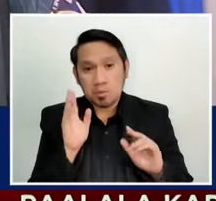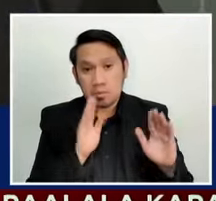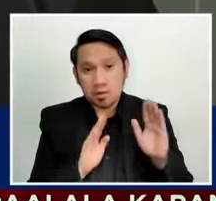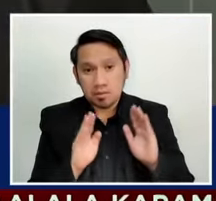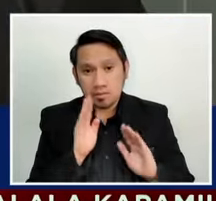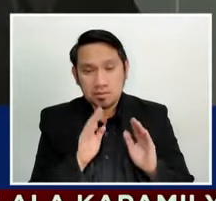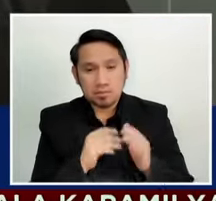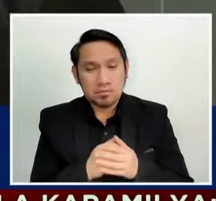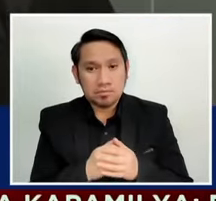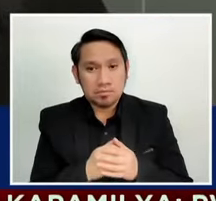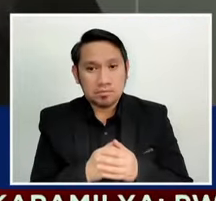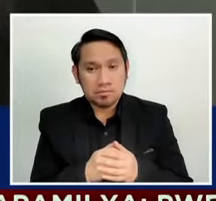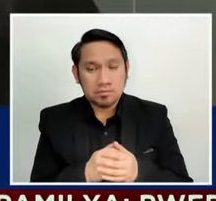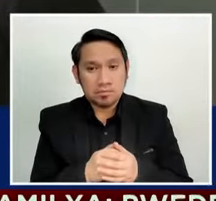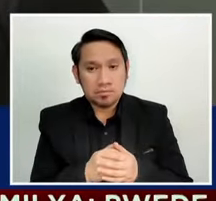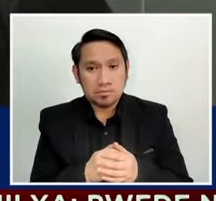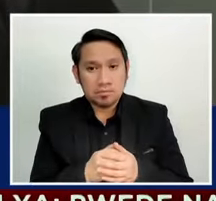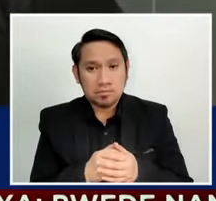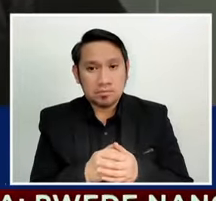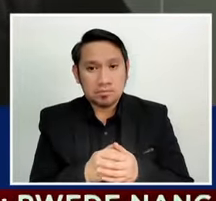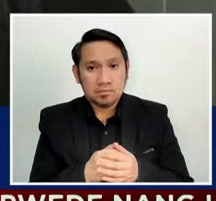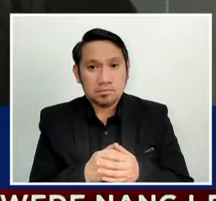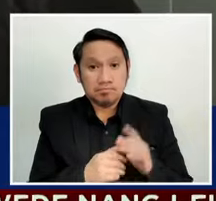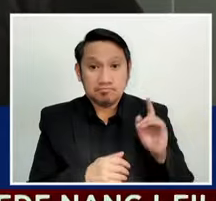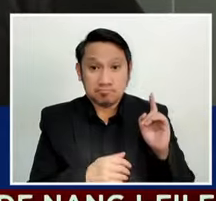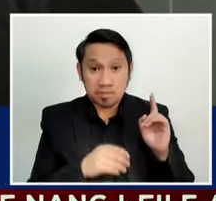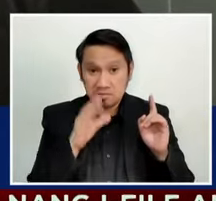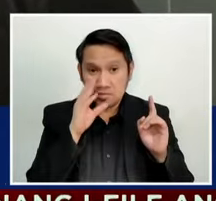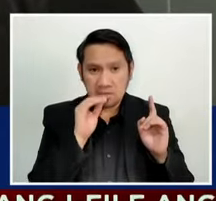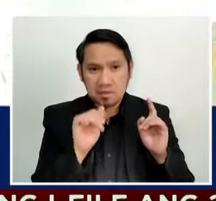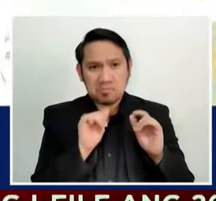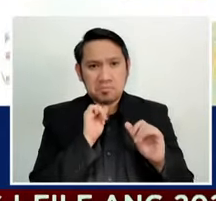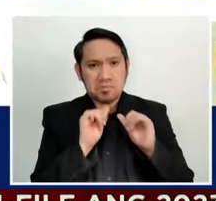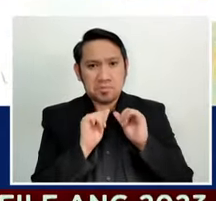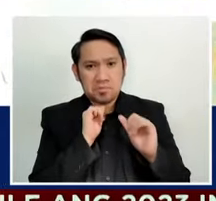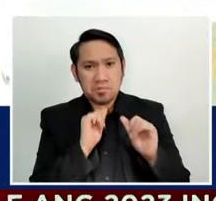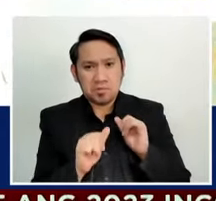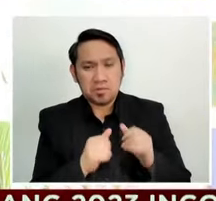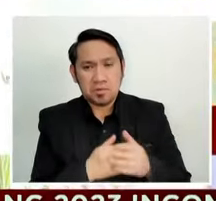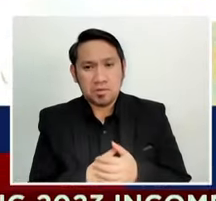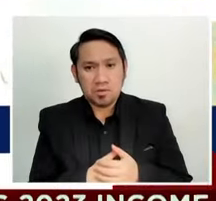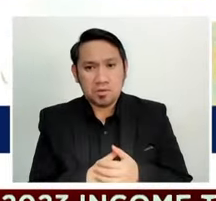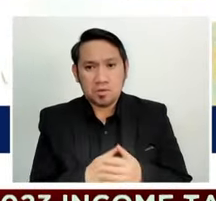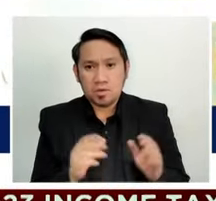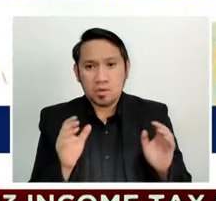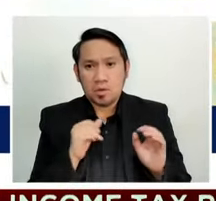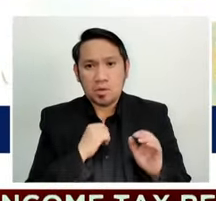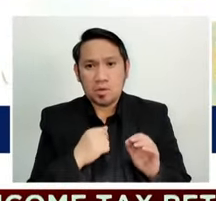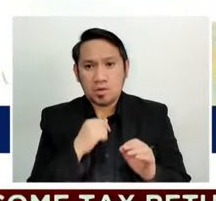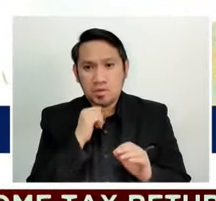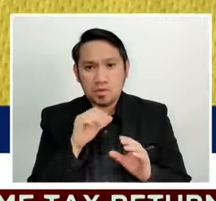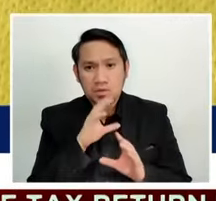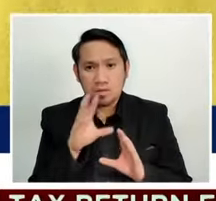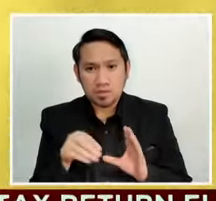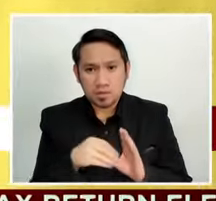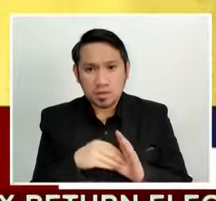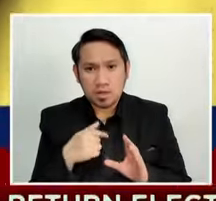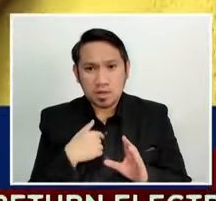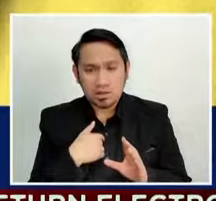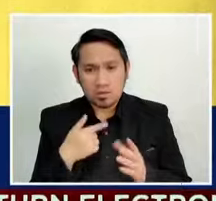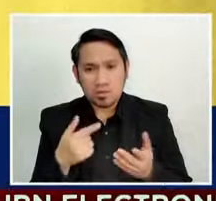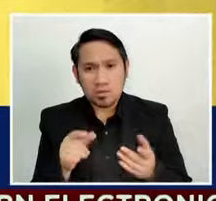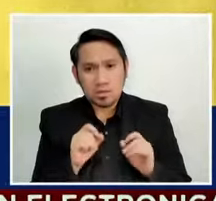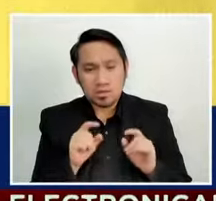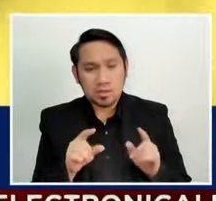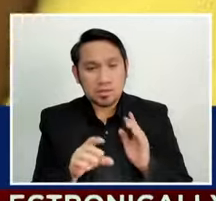Papayag sila. Itinanggi naman ng suspect ang mga akusasyon. Wala po akong kinalaman doon. Ako po'y ahente ng kotse.